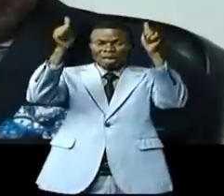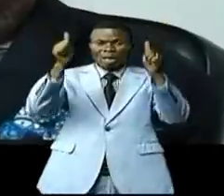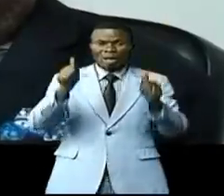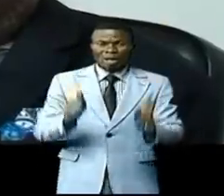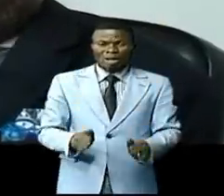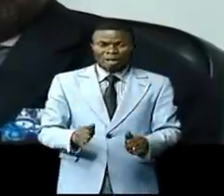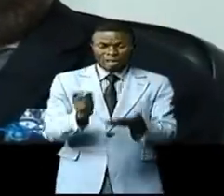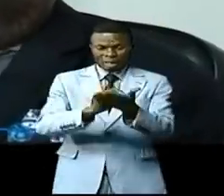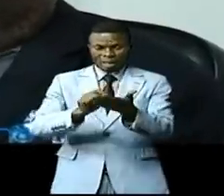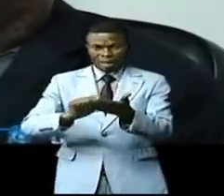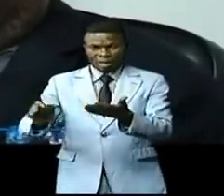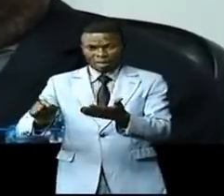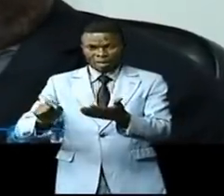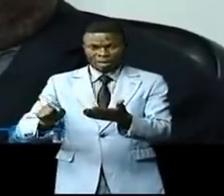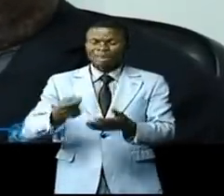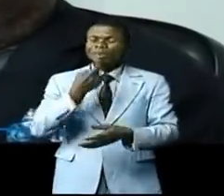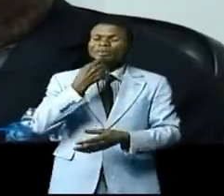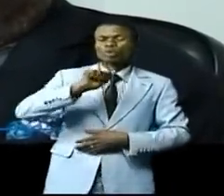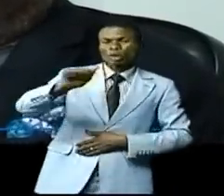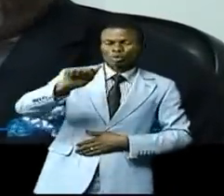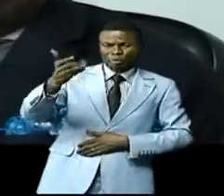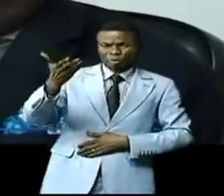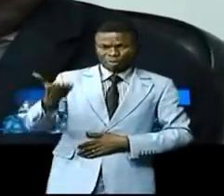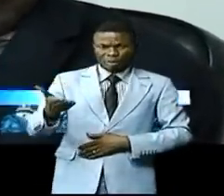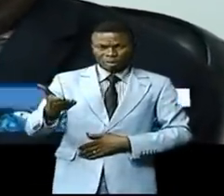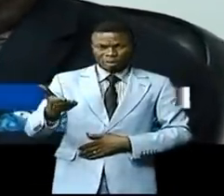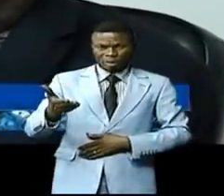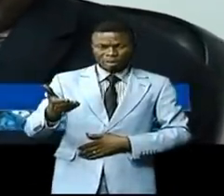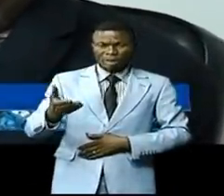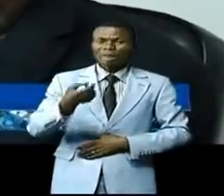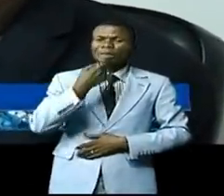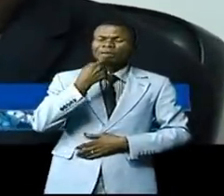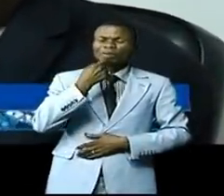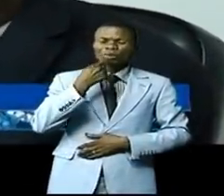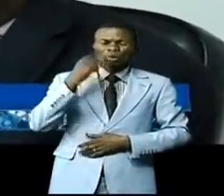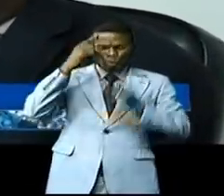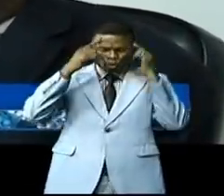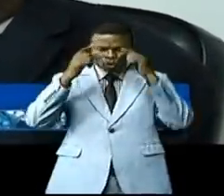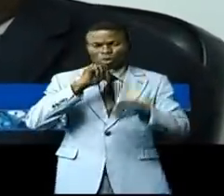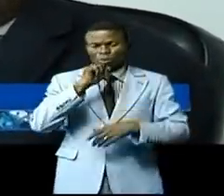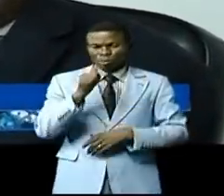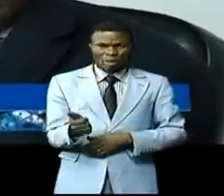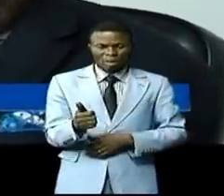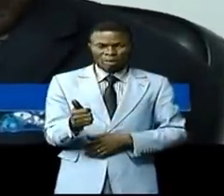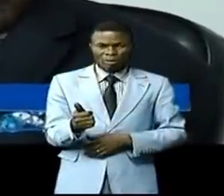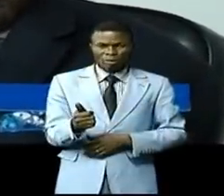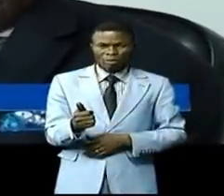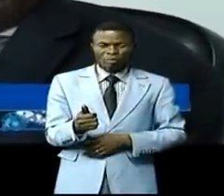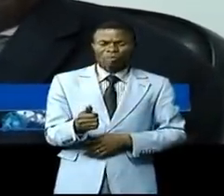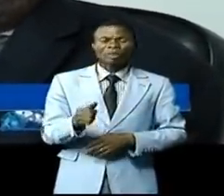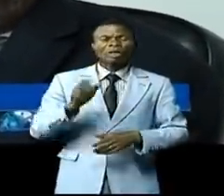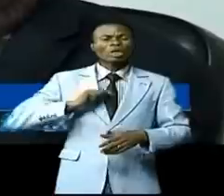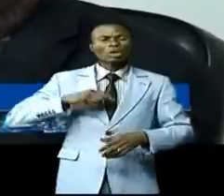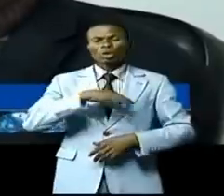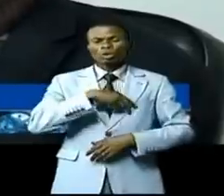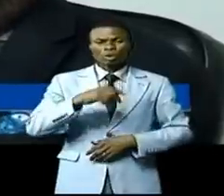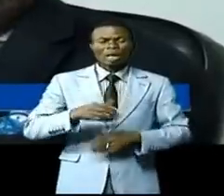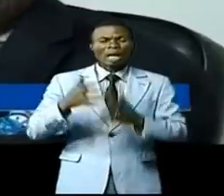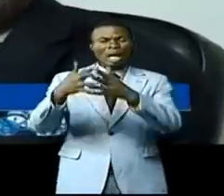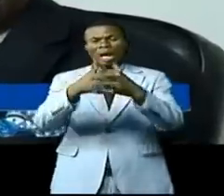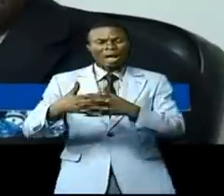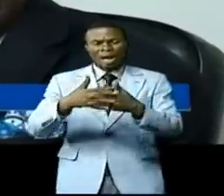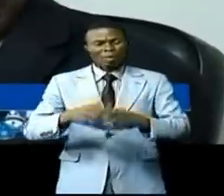écrira sa propre histoire. Elle ne sera pas écrite à Bruxelles, ni à Londres, ni à Washington